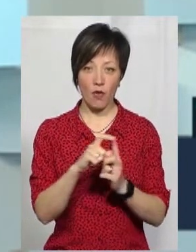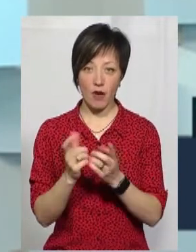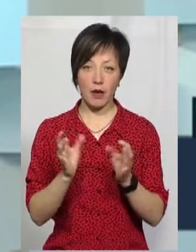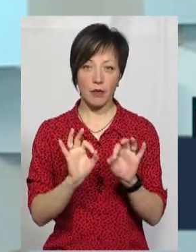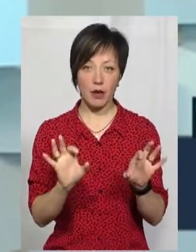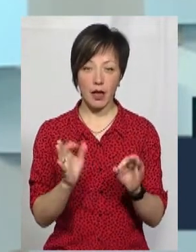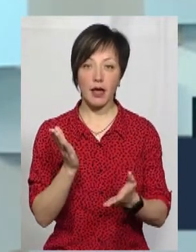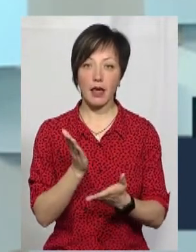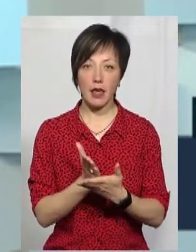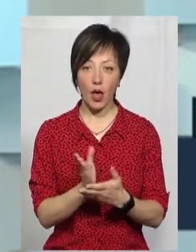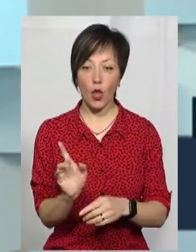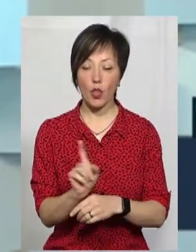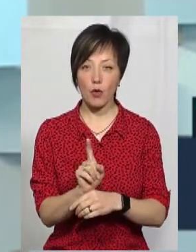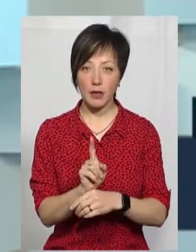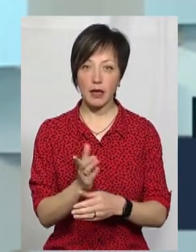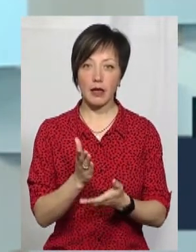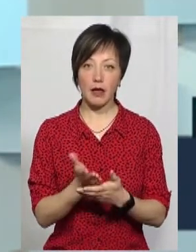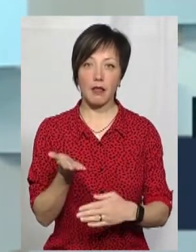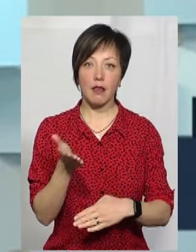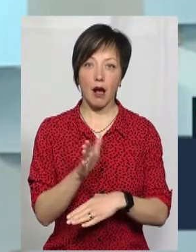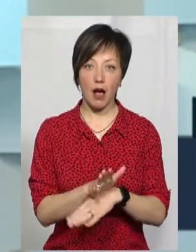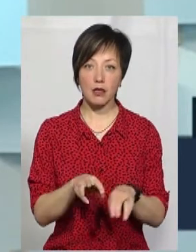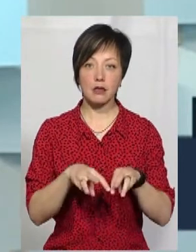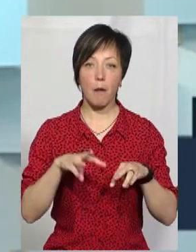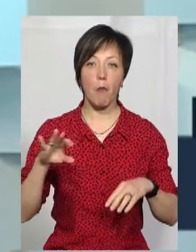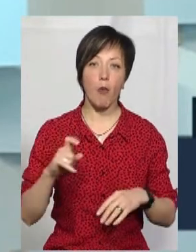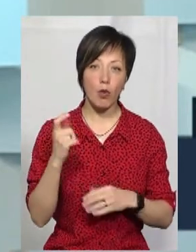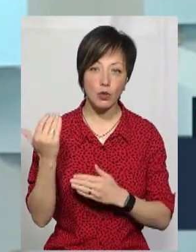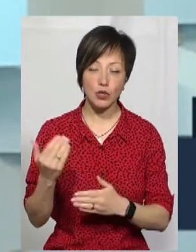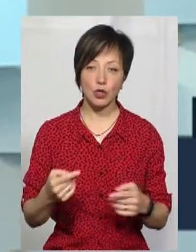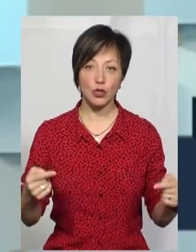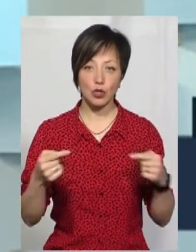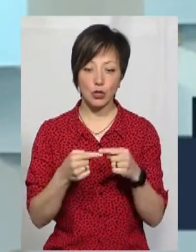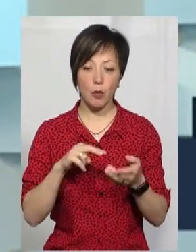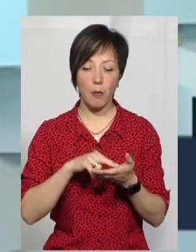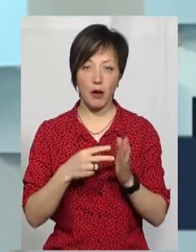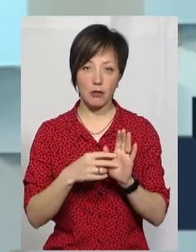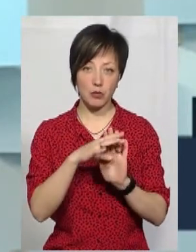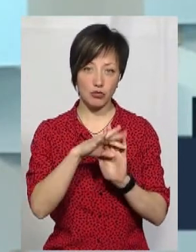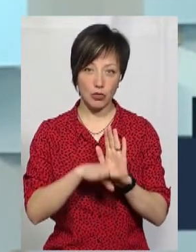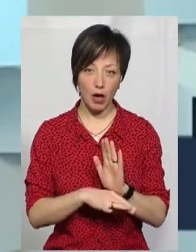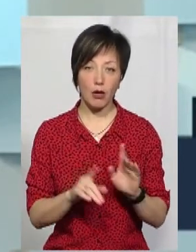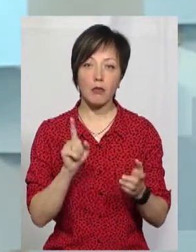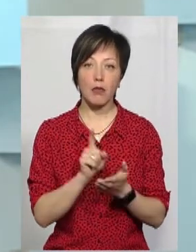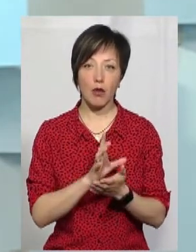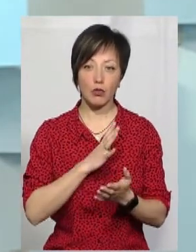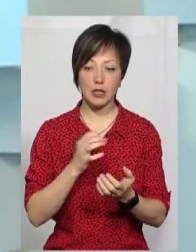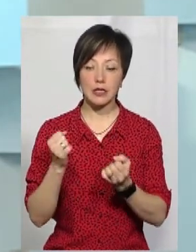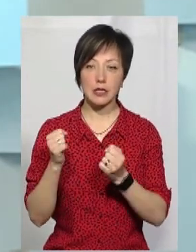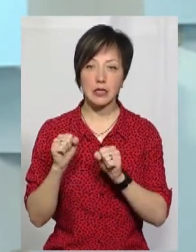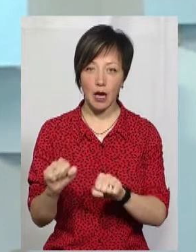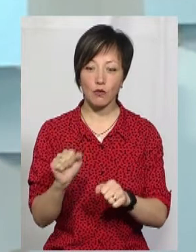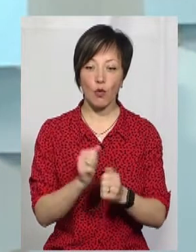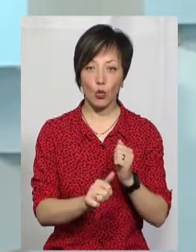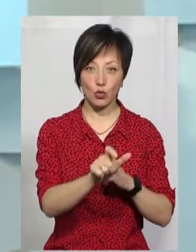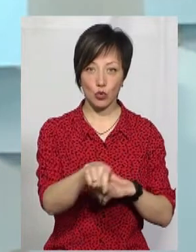певні нормативи. Є наказ 722 Міністерства охорони здоров'я, який чітко передбачає, які засоби захисту мають бути в кожної